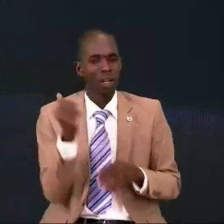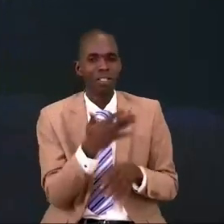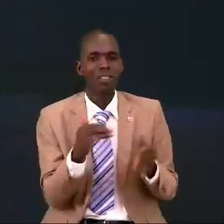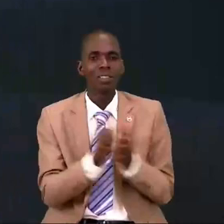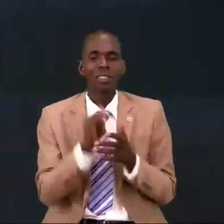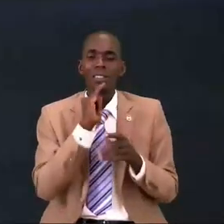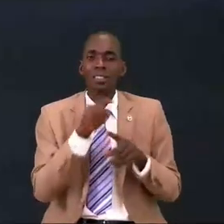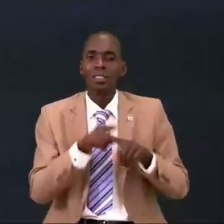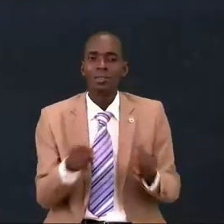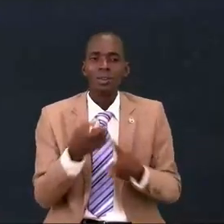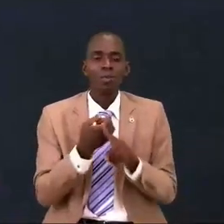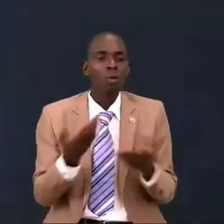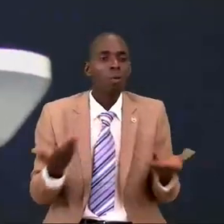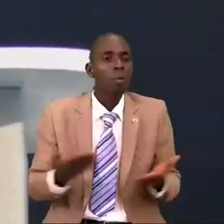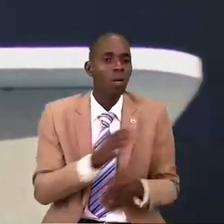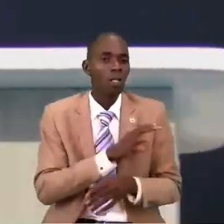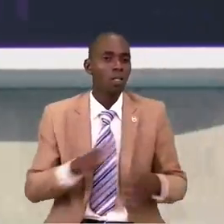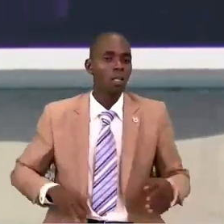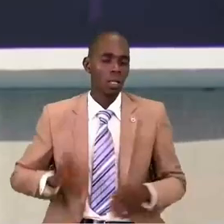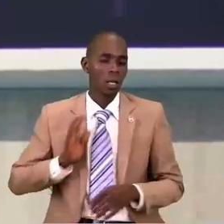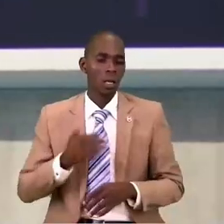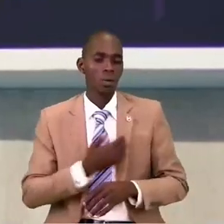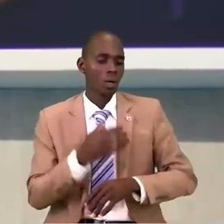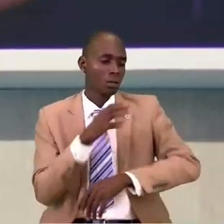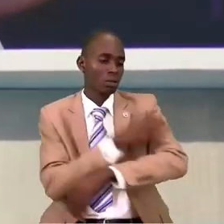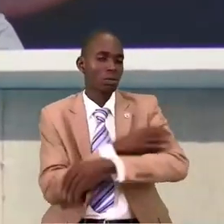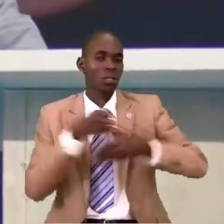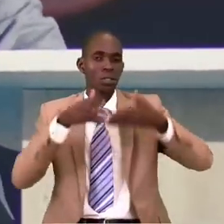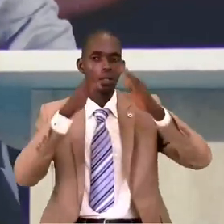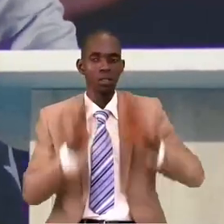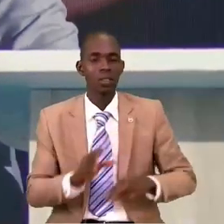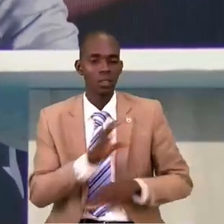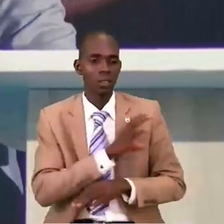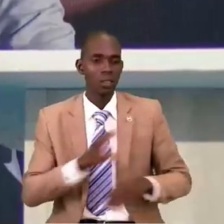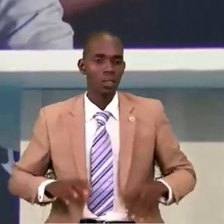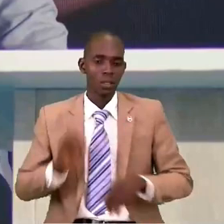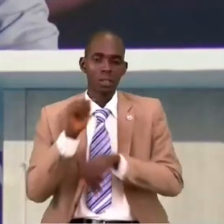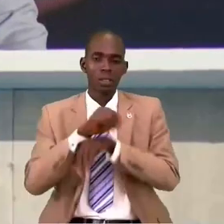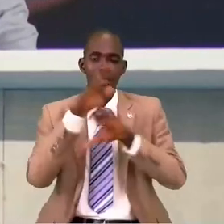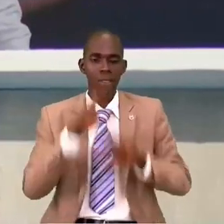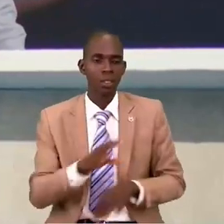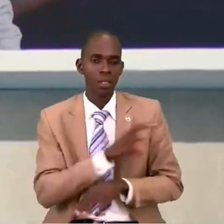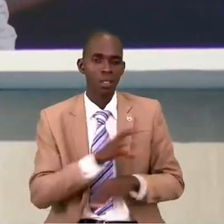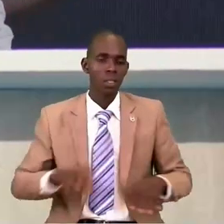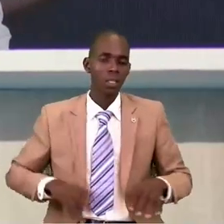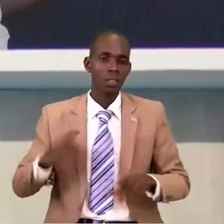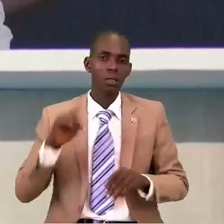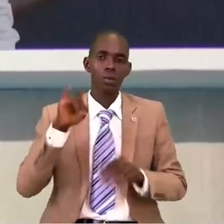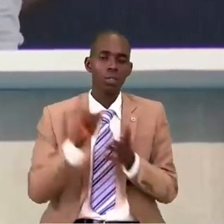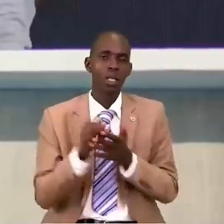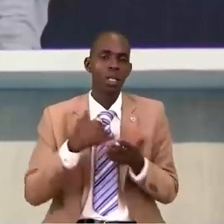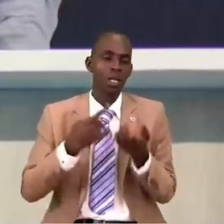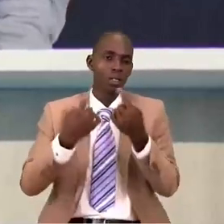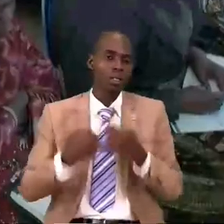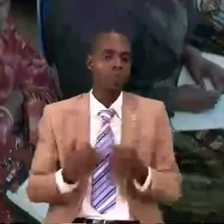vainqueur, Christ le précurseur, ce que Christ demande, nous devons dire non à la chair et non au